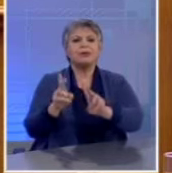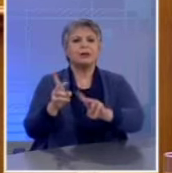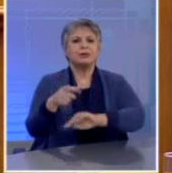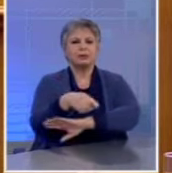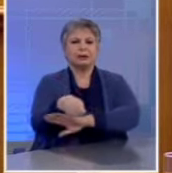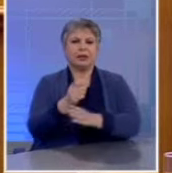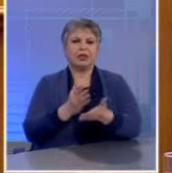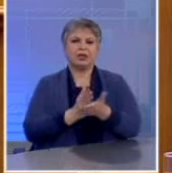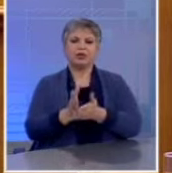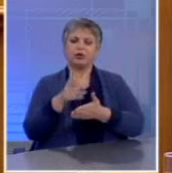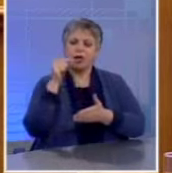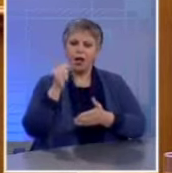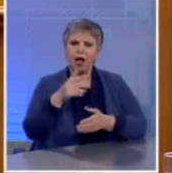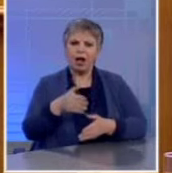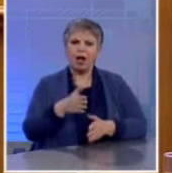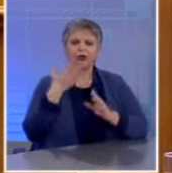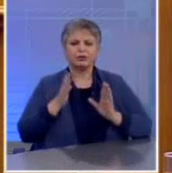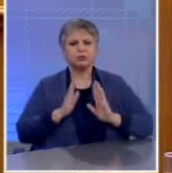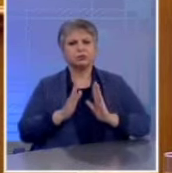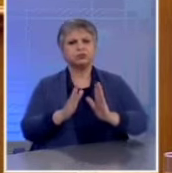ώστε απερίσπαστη να ολοκληρώσει τις ερευνές της.